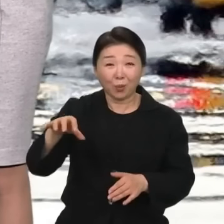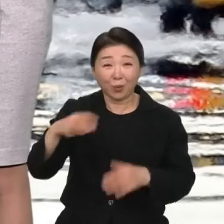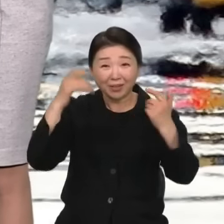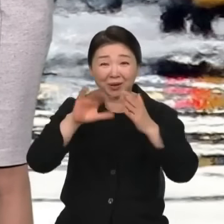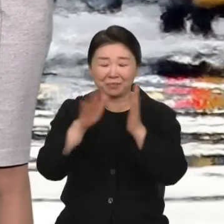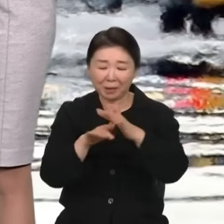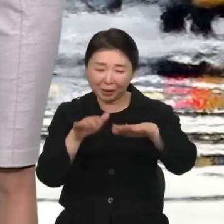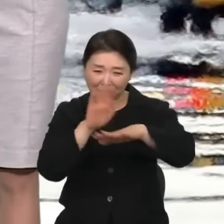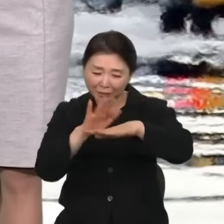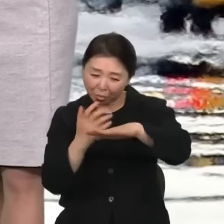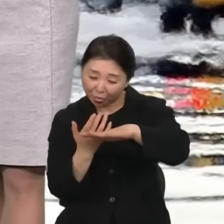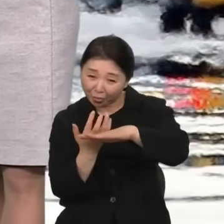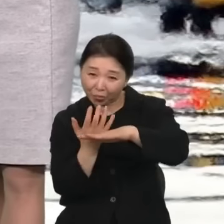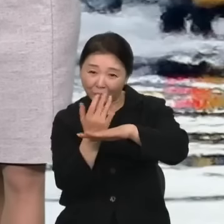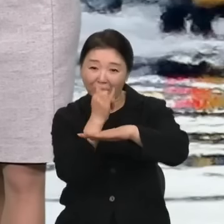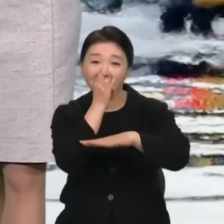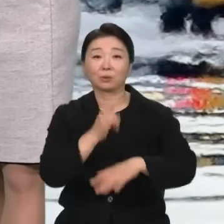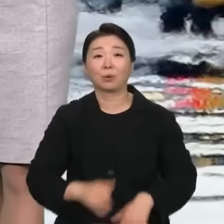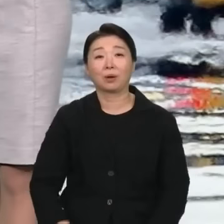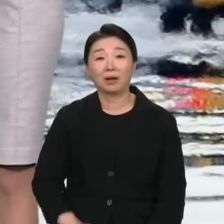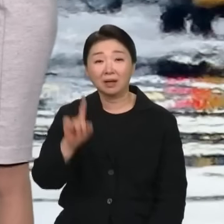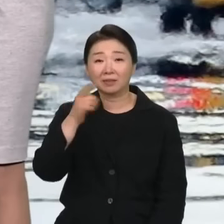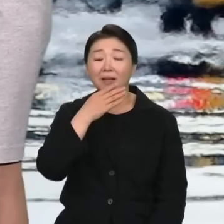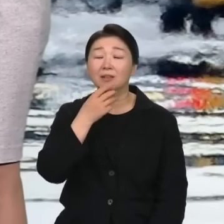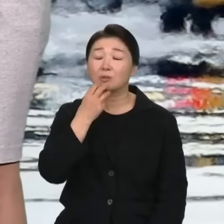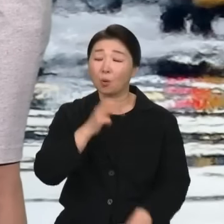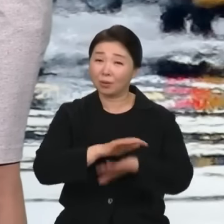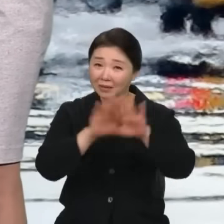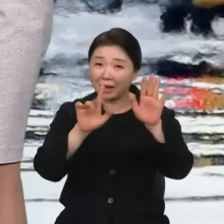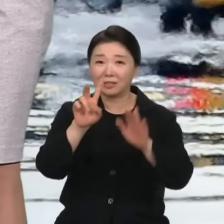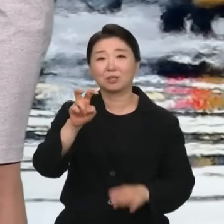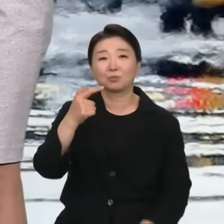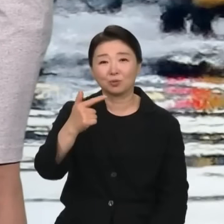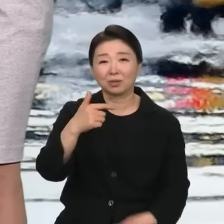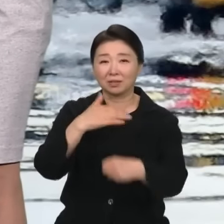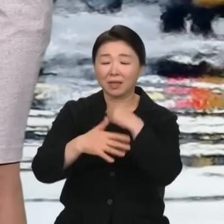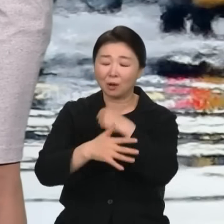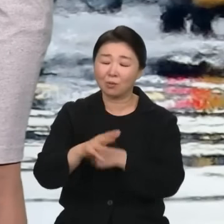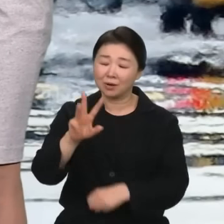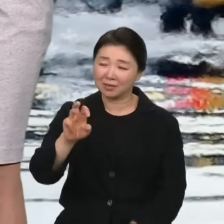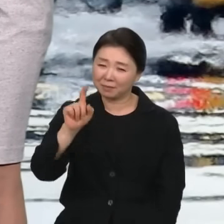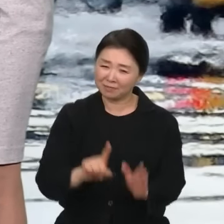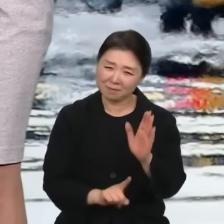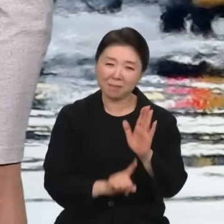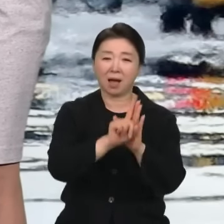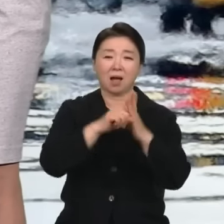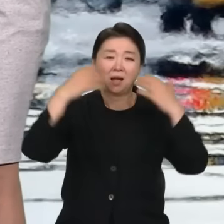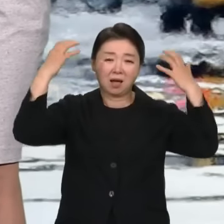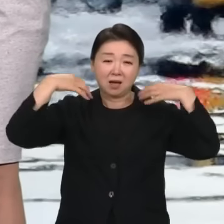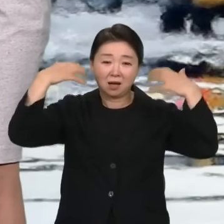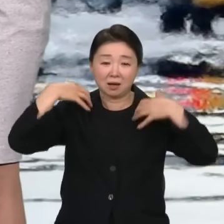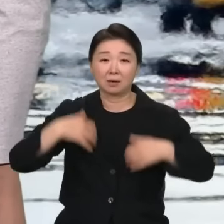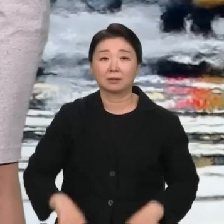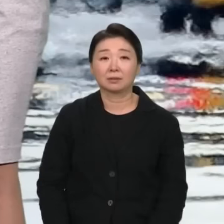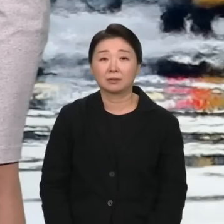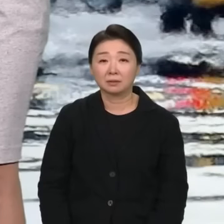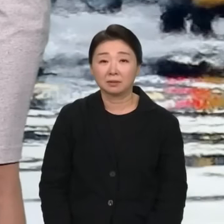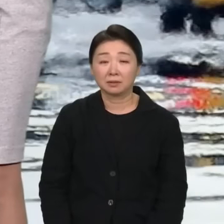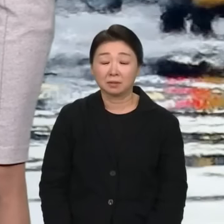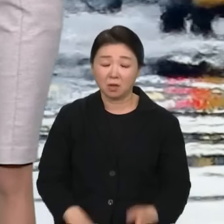보이는 아지랑이도 피어났는데요. 내일도 서울의 낮 기온 26도, 대구는 무려 31도까지 올라 덥겠고요.